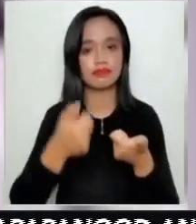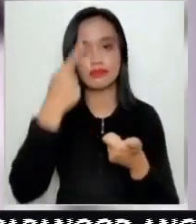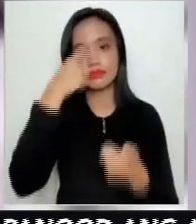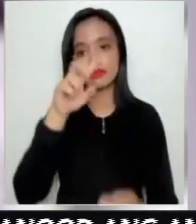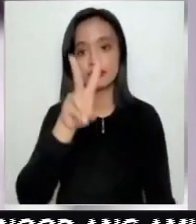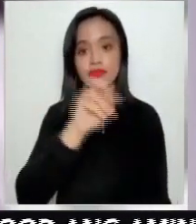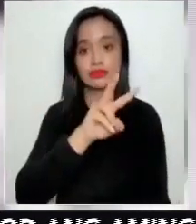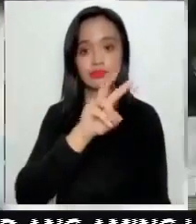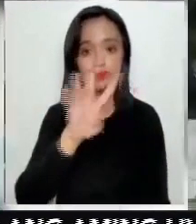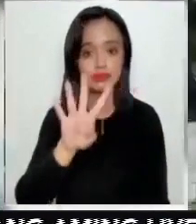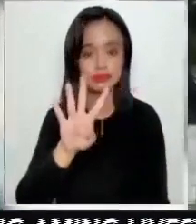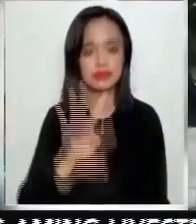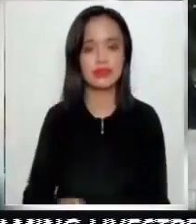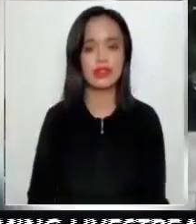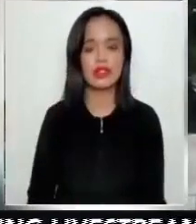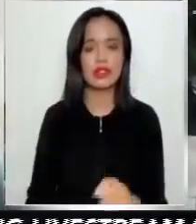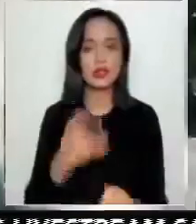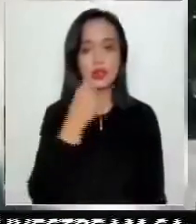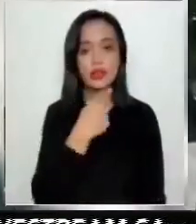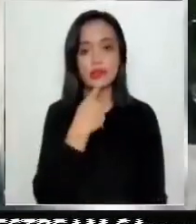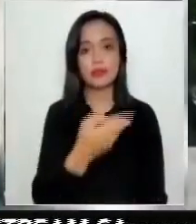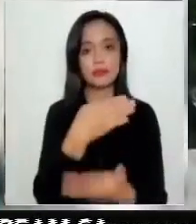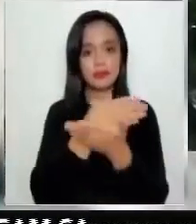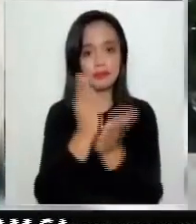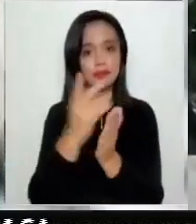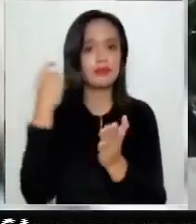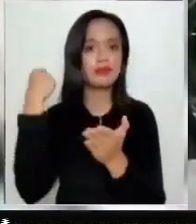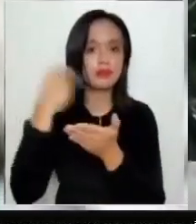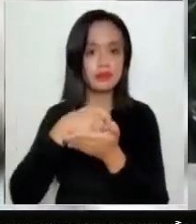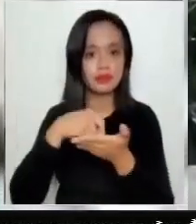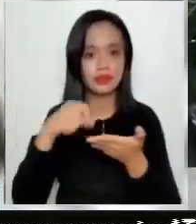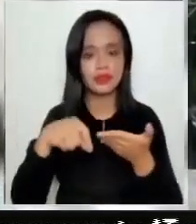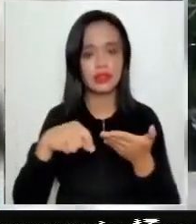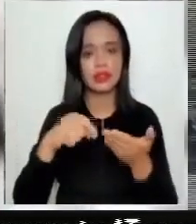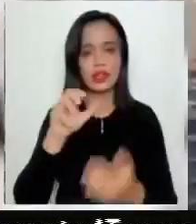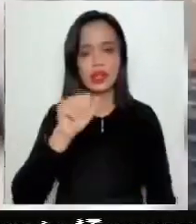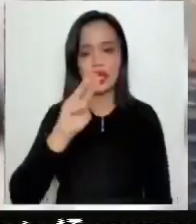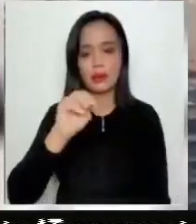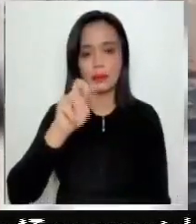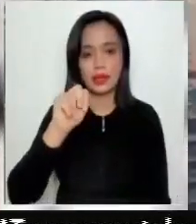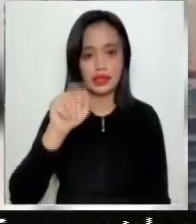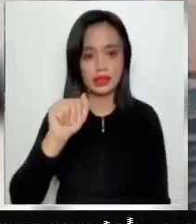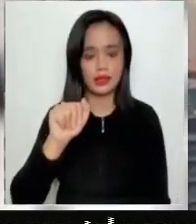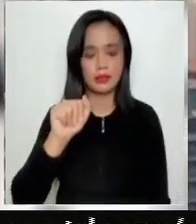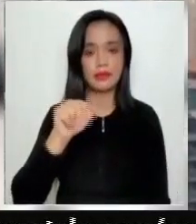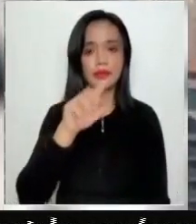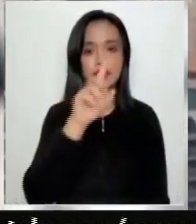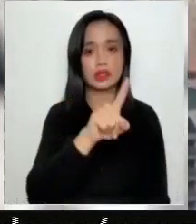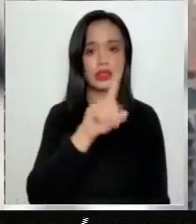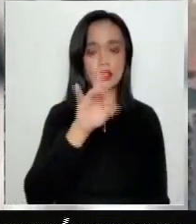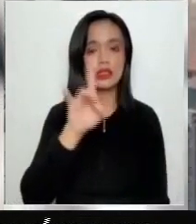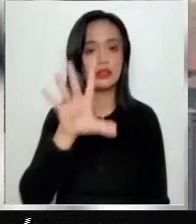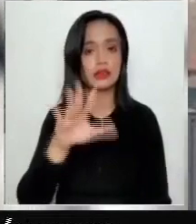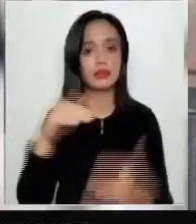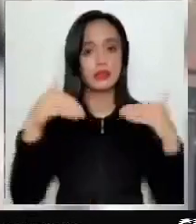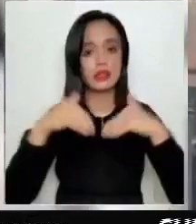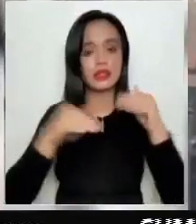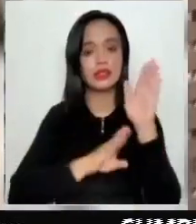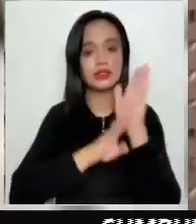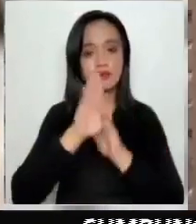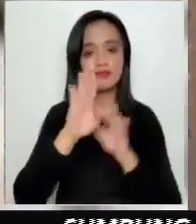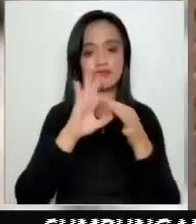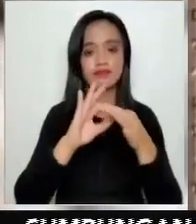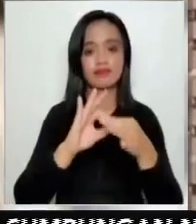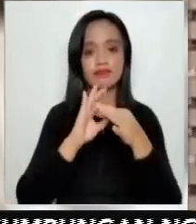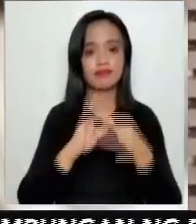2024. Sinabi yan ni Budget Secretary Amena Pangandaman sa 185th meeting of the Development Budget Coordination